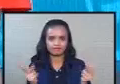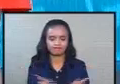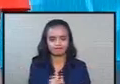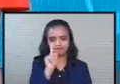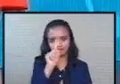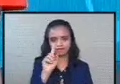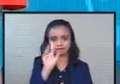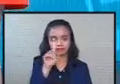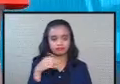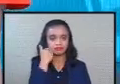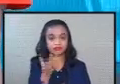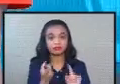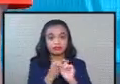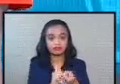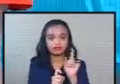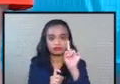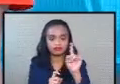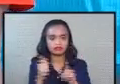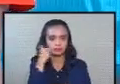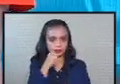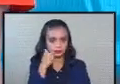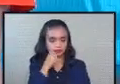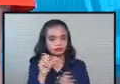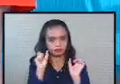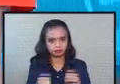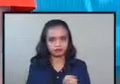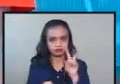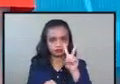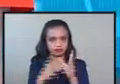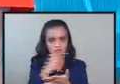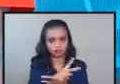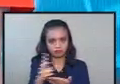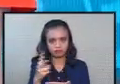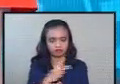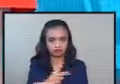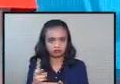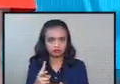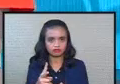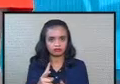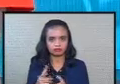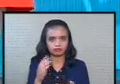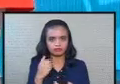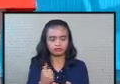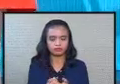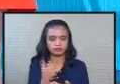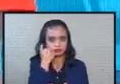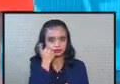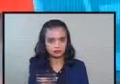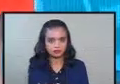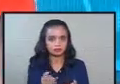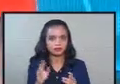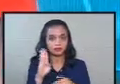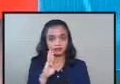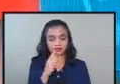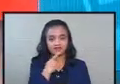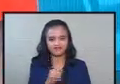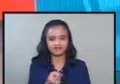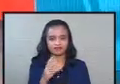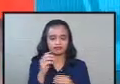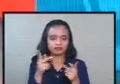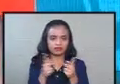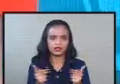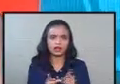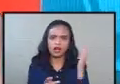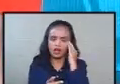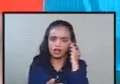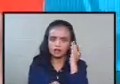limang bangkay ay mula sa isang babae. Posibleng 2 linggo na raw ang mga bangkay sa bangin. Ayon sa mga residente, kilala ang